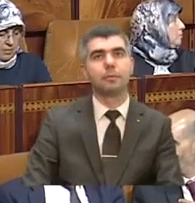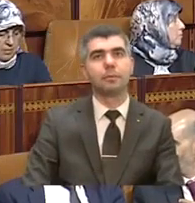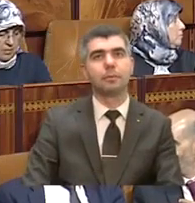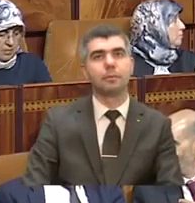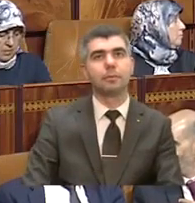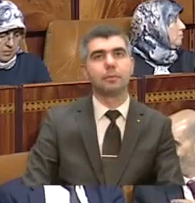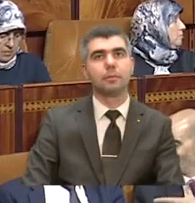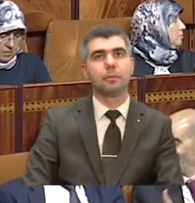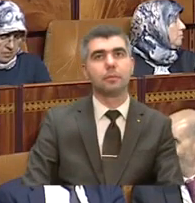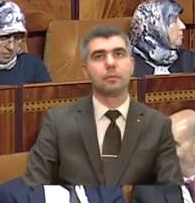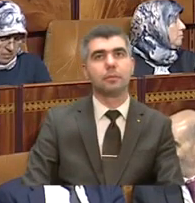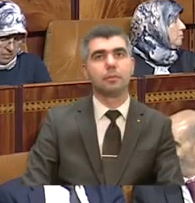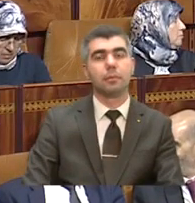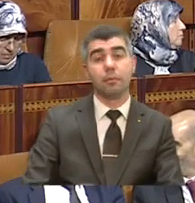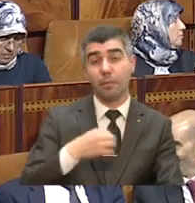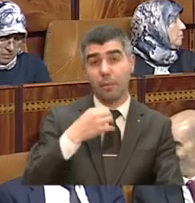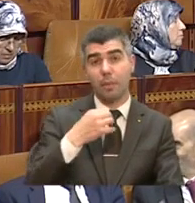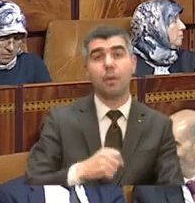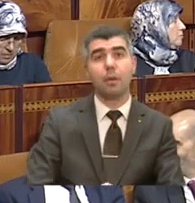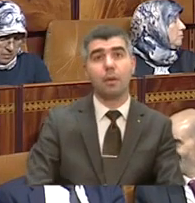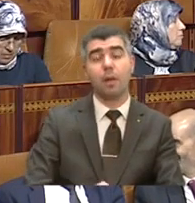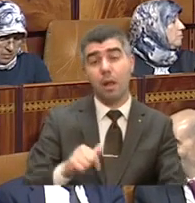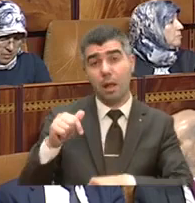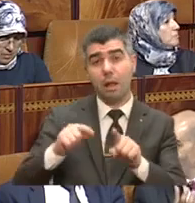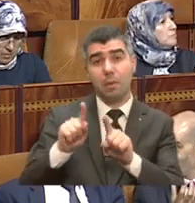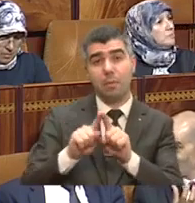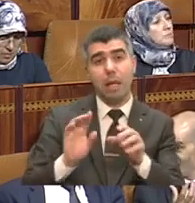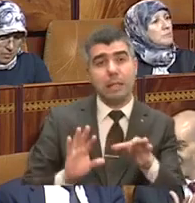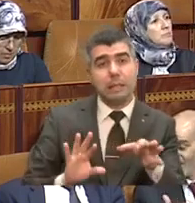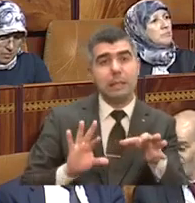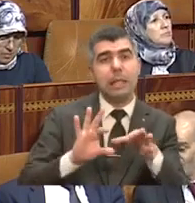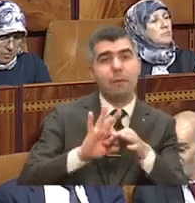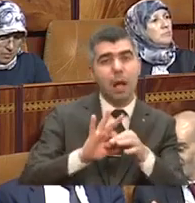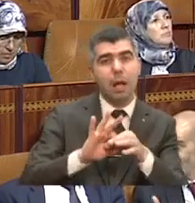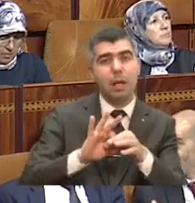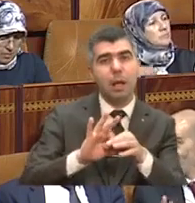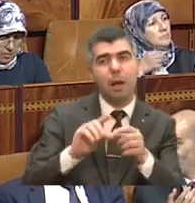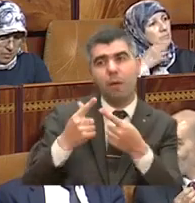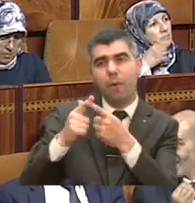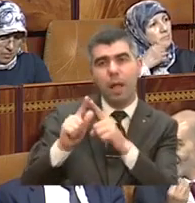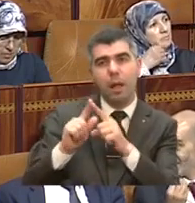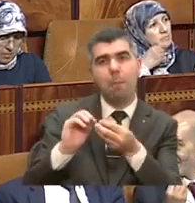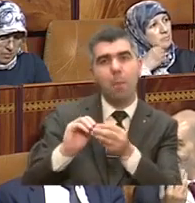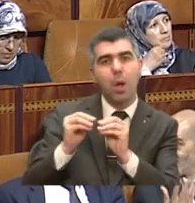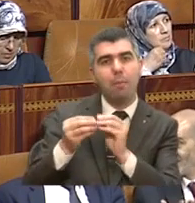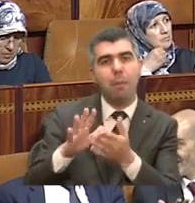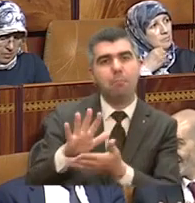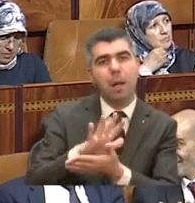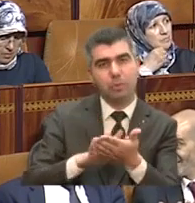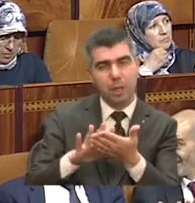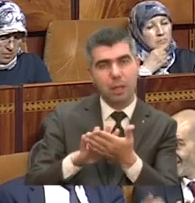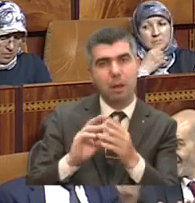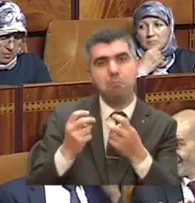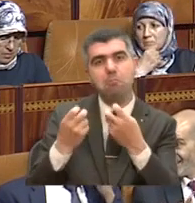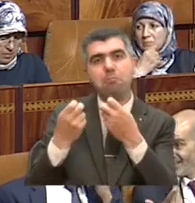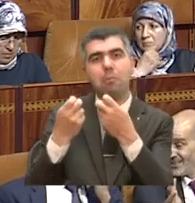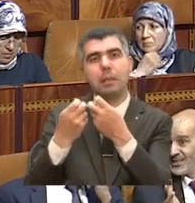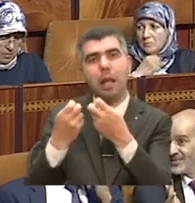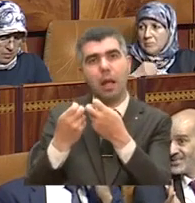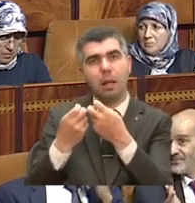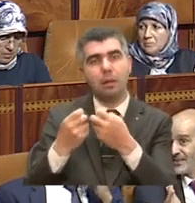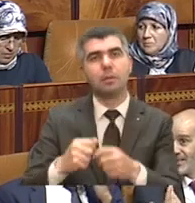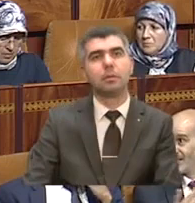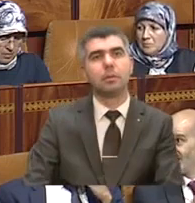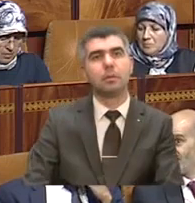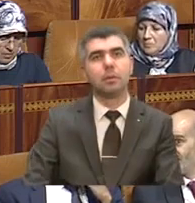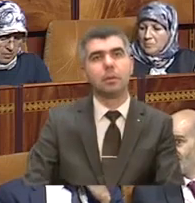سيد الوزير، ربما ذكرت بان كاين بعض الاتفاقيات اللي كتعرف بعض الاشكاليات. غنعطيكم واحد المثال اللي هو غير مثال، نورمالمون كاين واحد